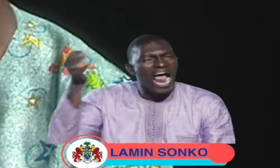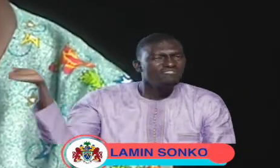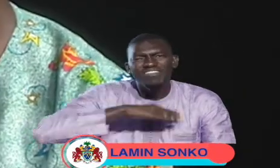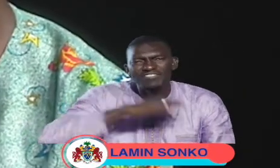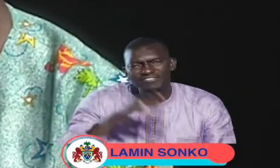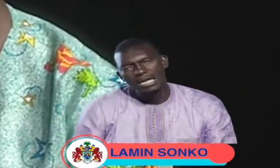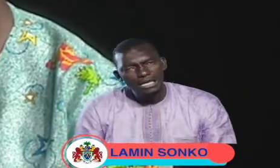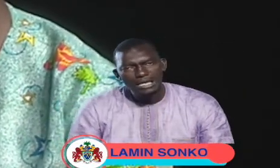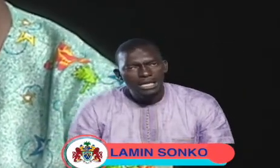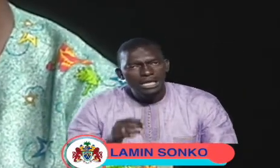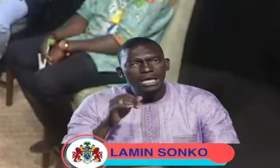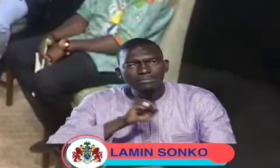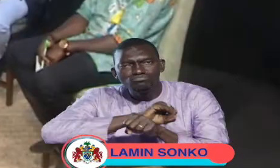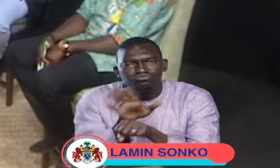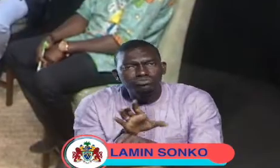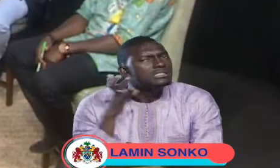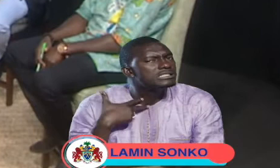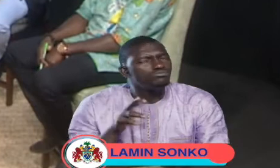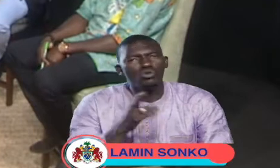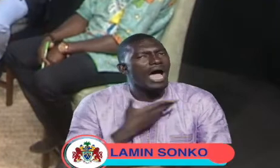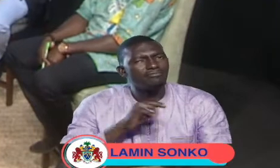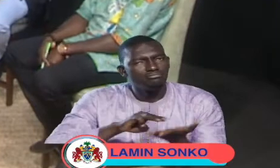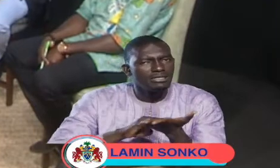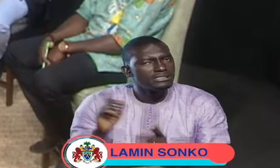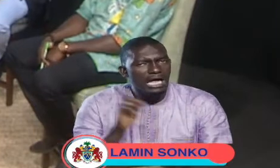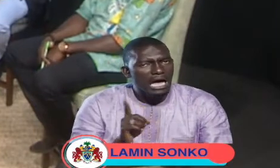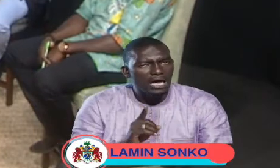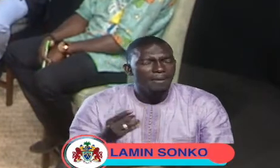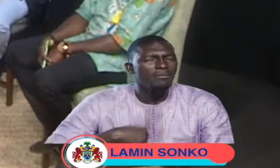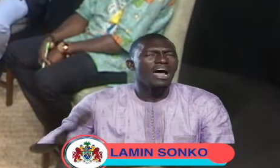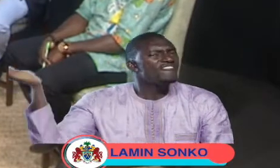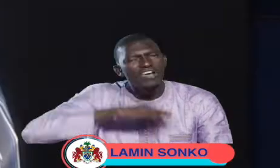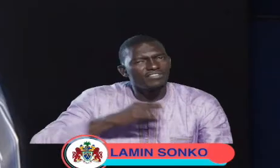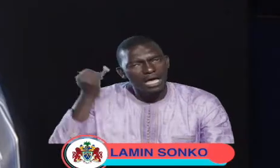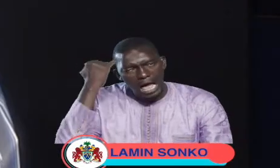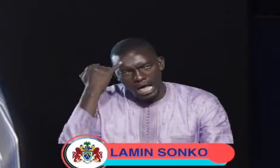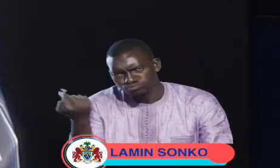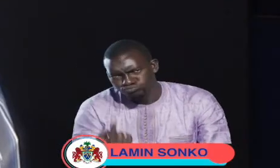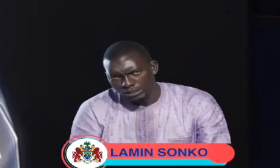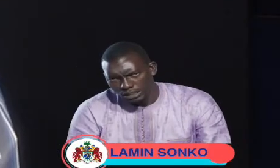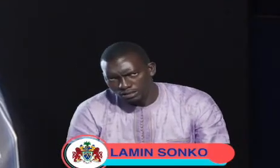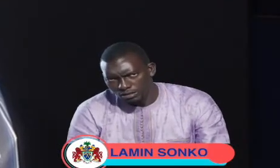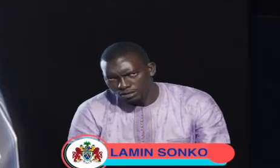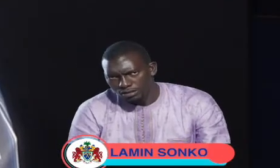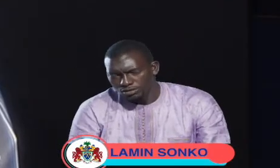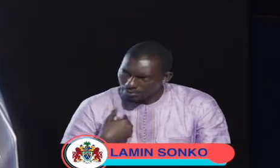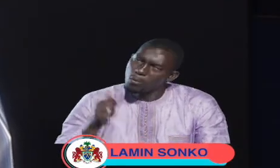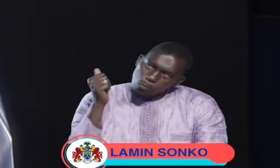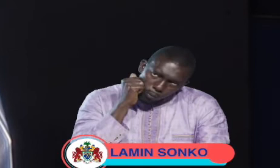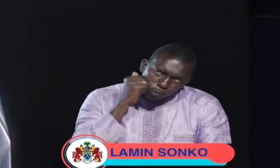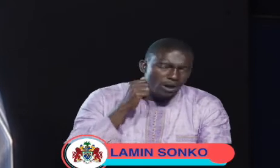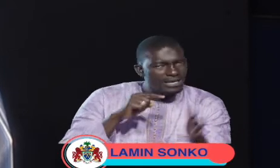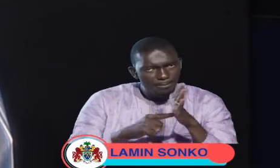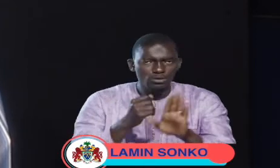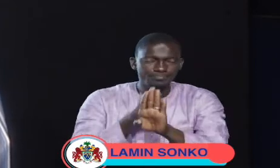moy rahas loxo yo dañu ci ndjay ndjay legui health authorities WHO ak ñu lay defar ay garab yi fan len